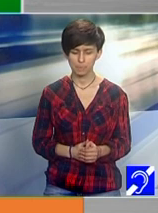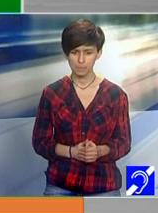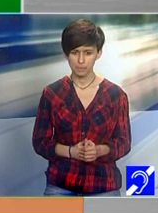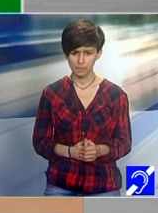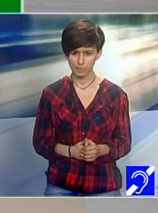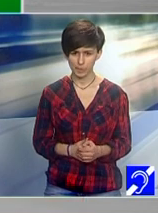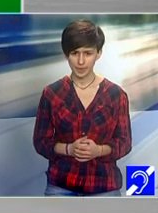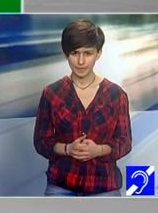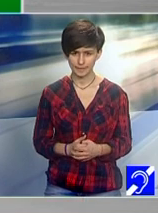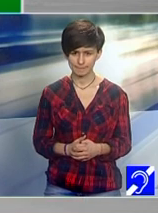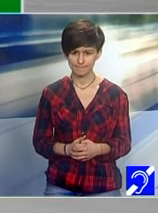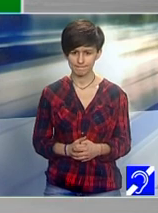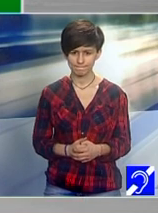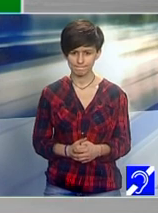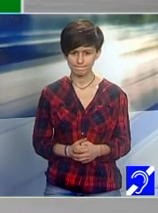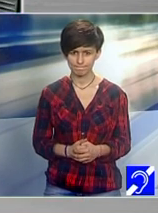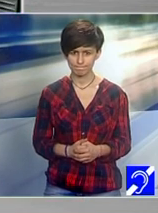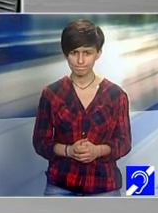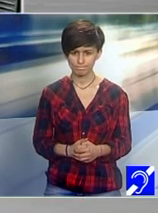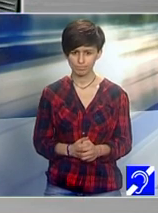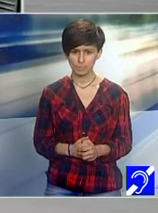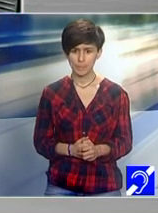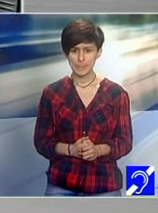mulțumesc! Da, dacă îmi permiteți,